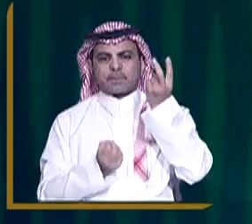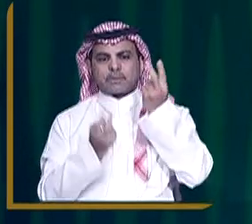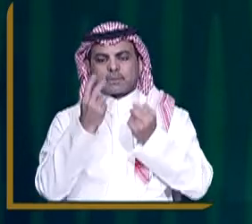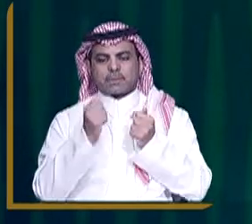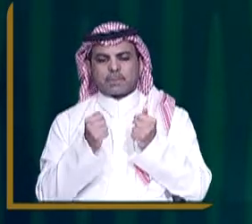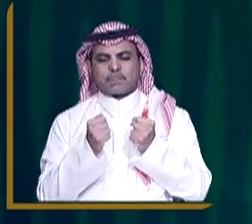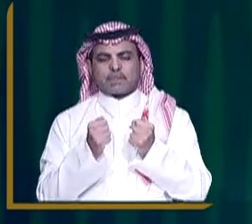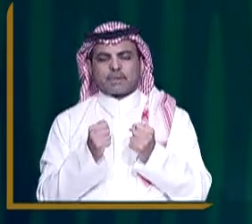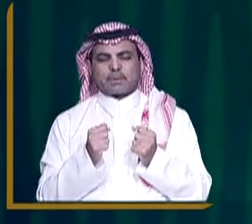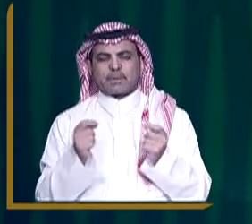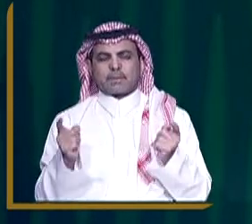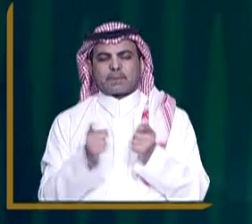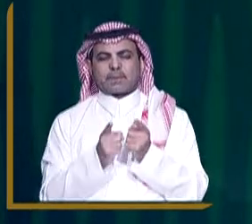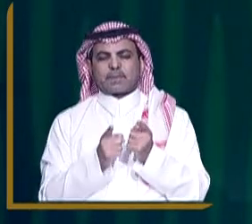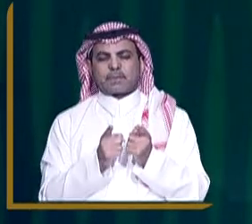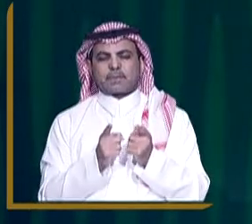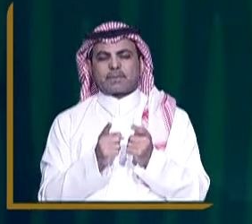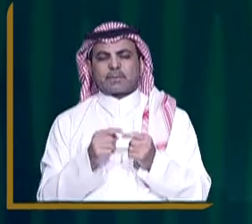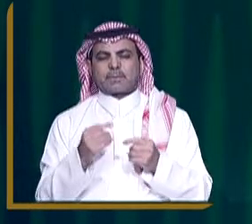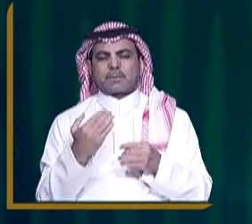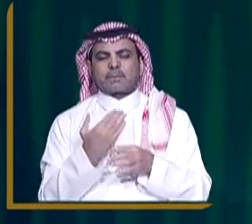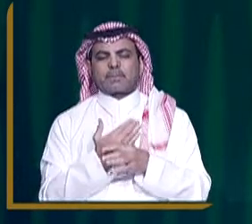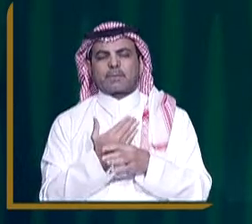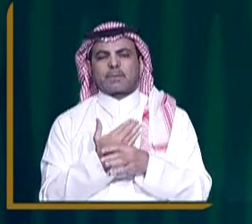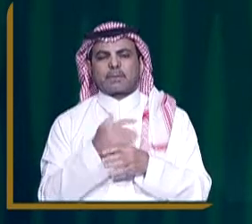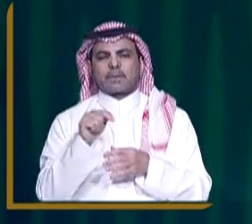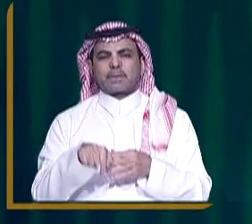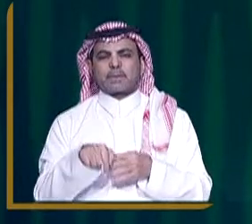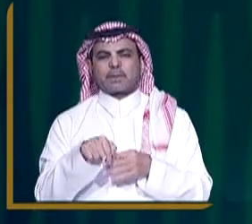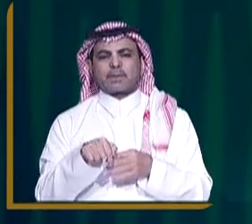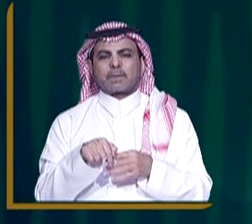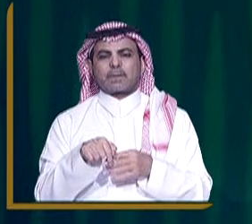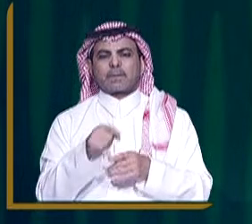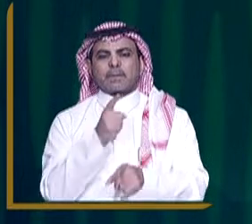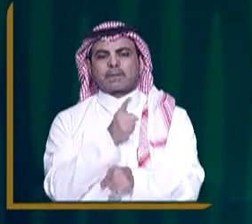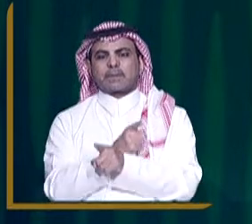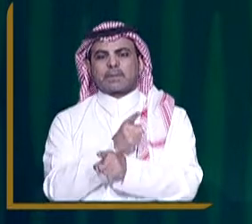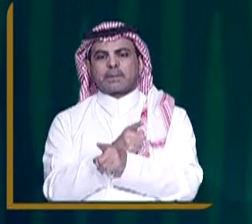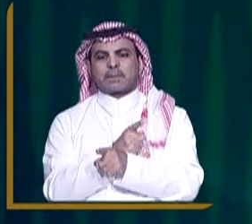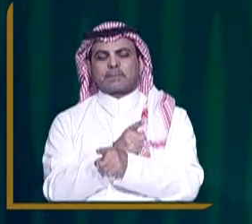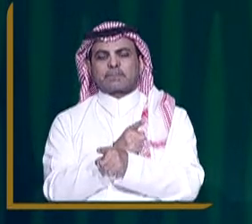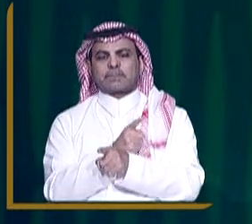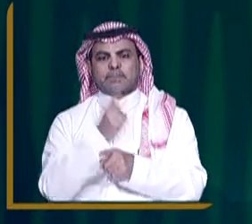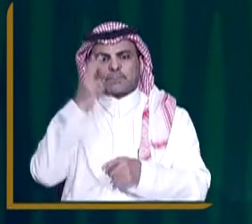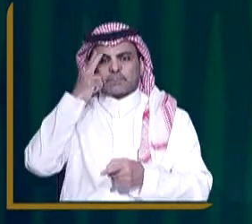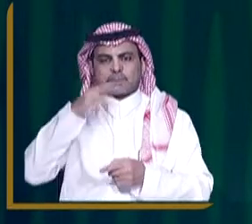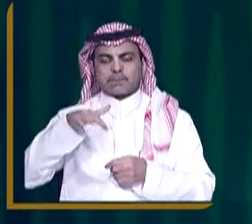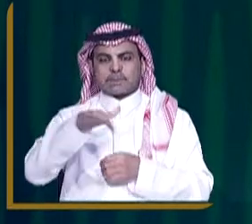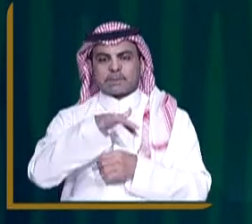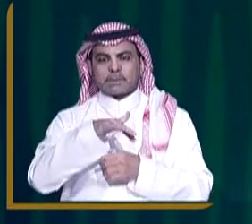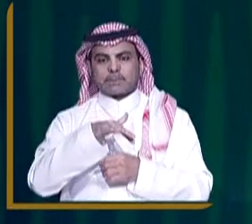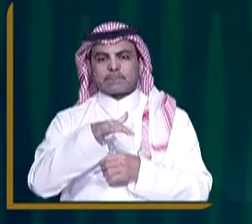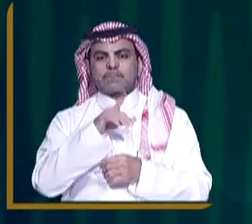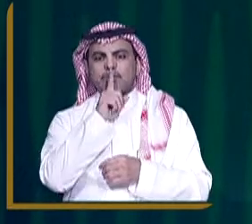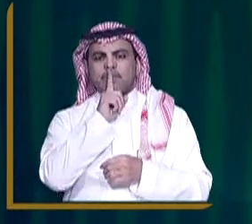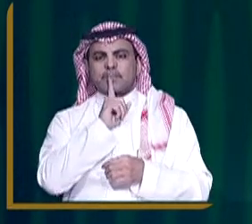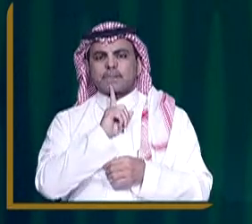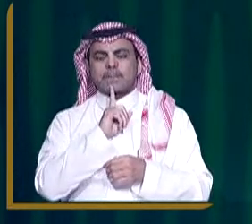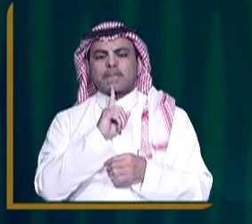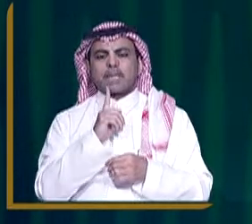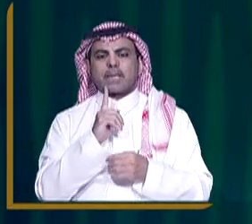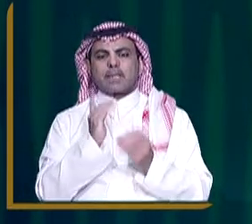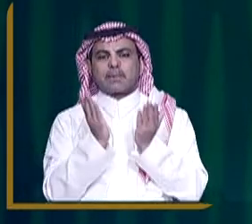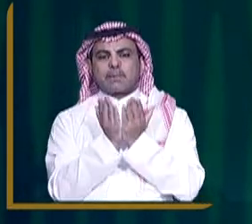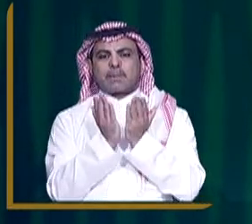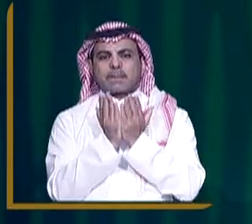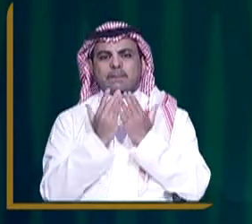والتحديات. تفضل. استغل وجودك هنا سؤال عام عن التعليم ليس فقط في السعودية. متى يفرح الطفل